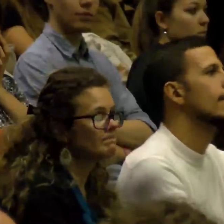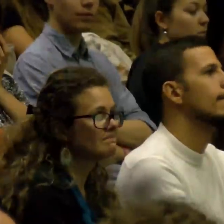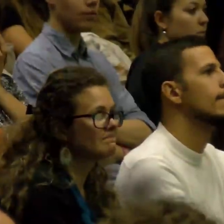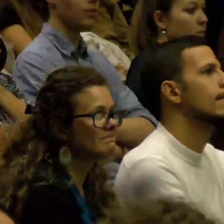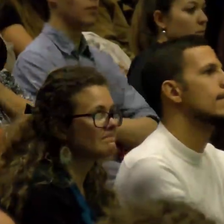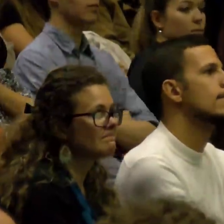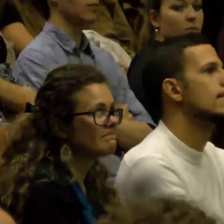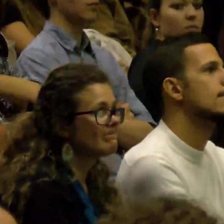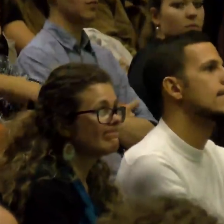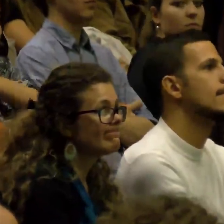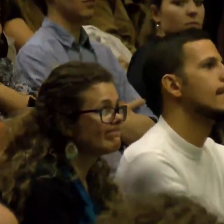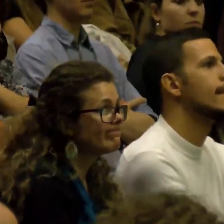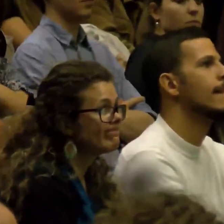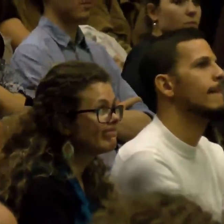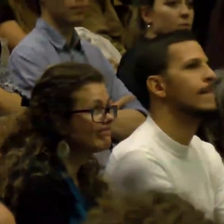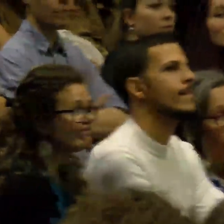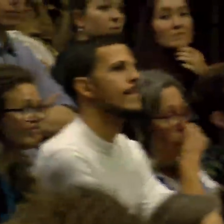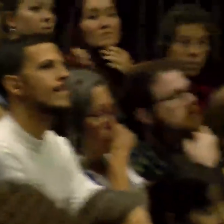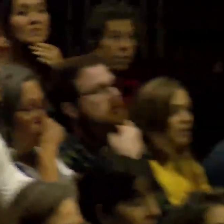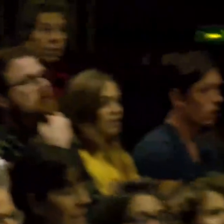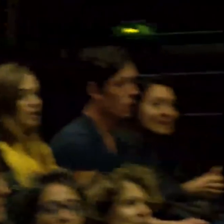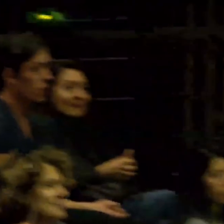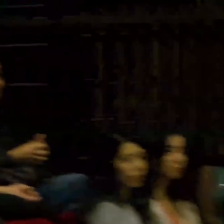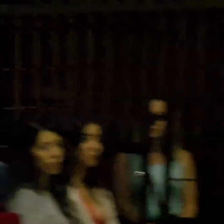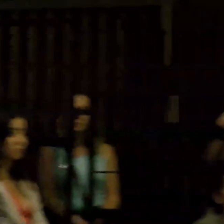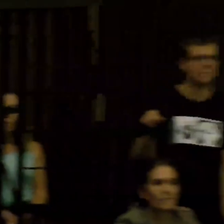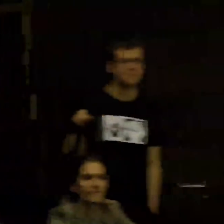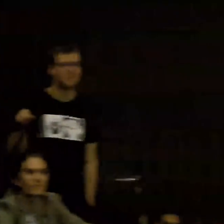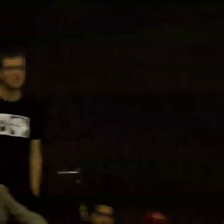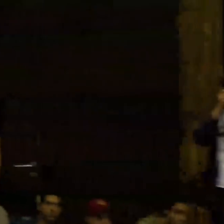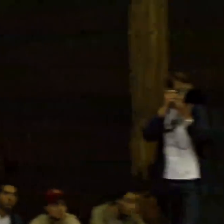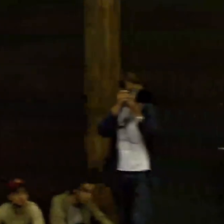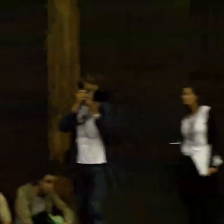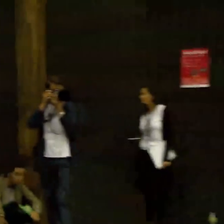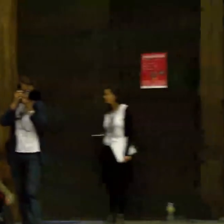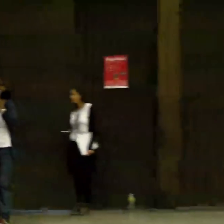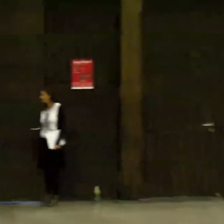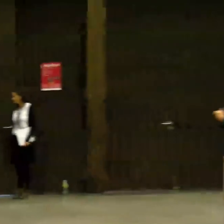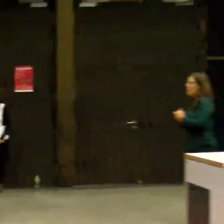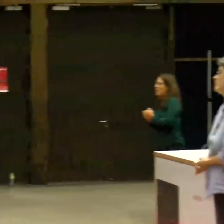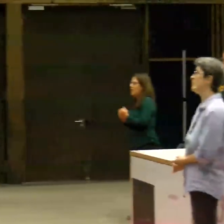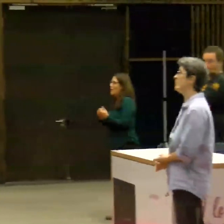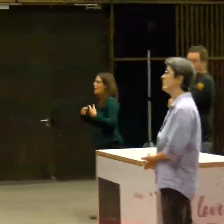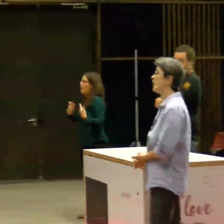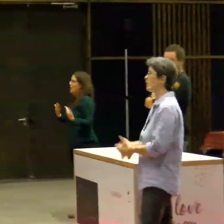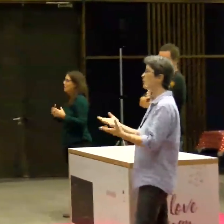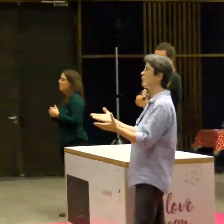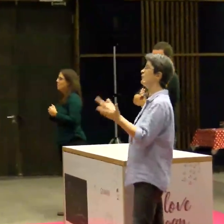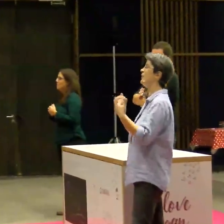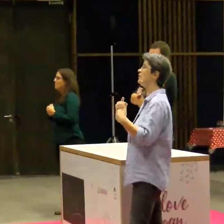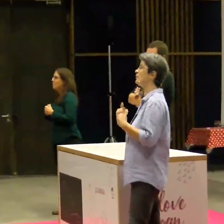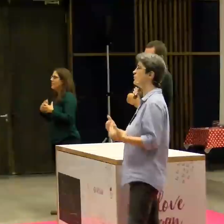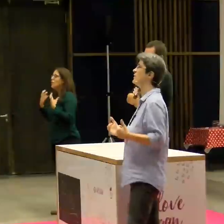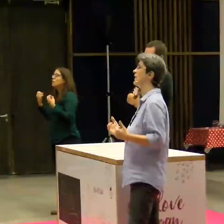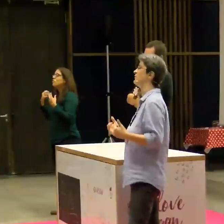les sourds? Eh bien, c'est très difficile, en fait. on est en train de... Alors, souvent,